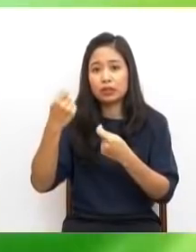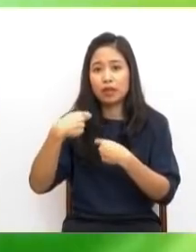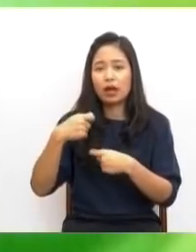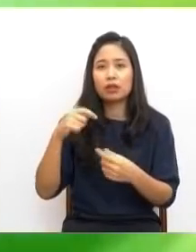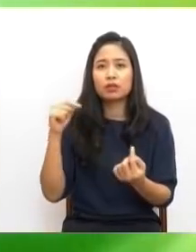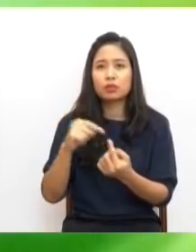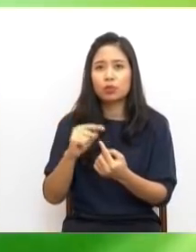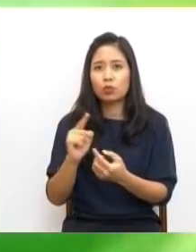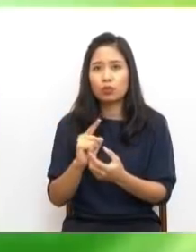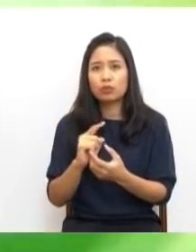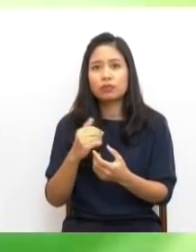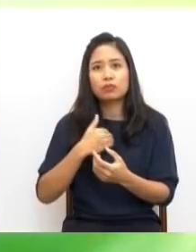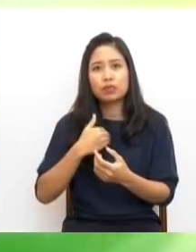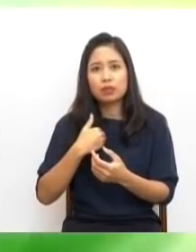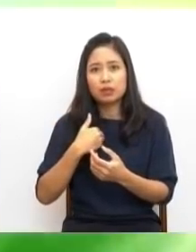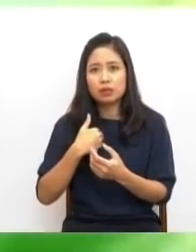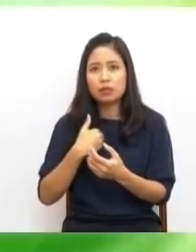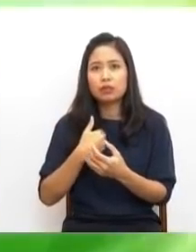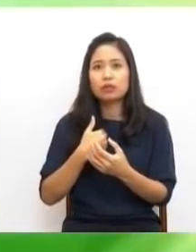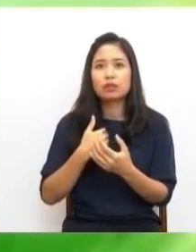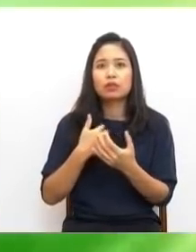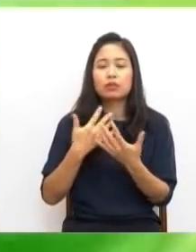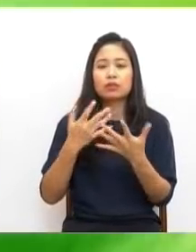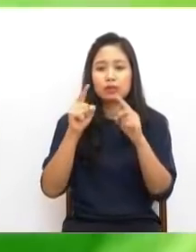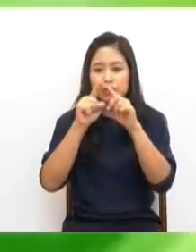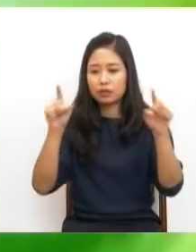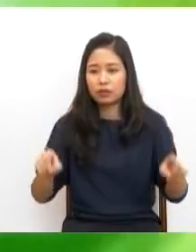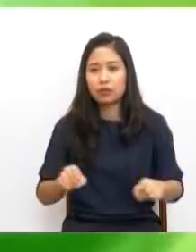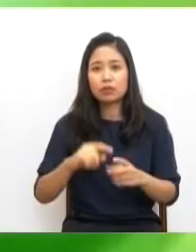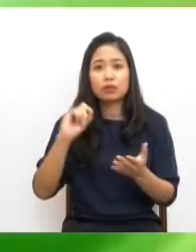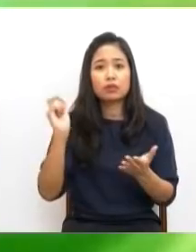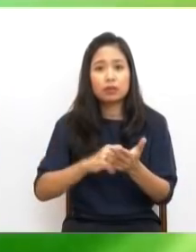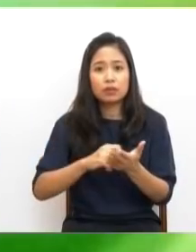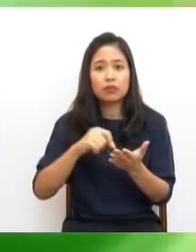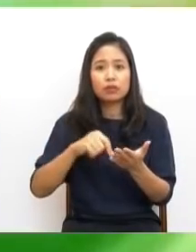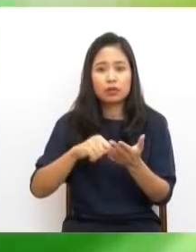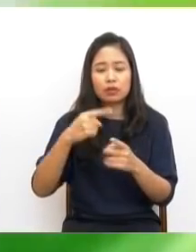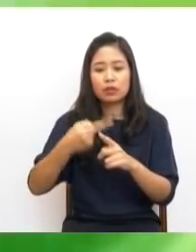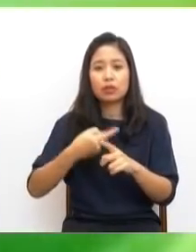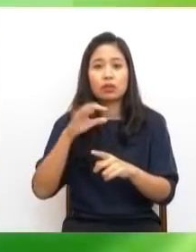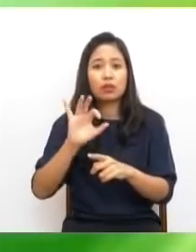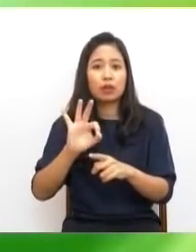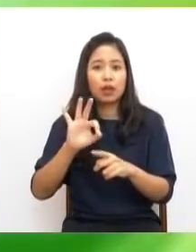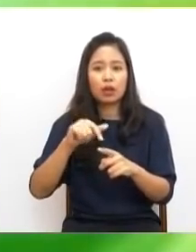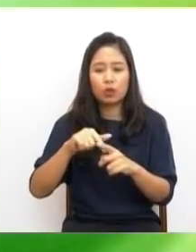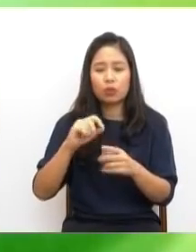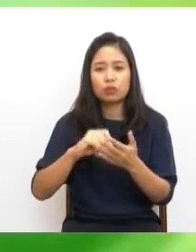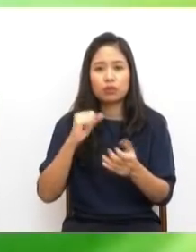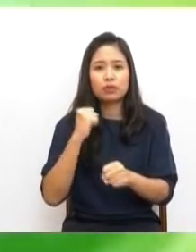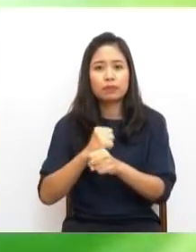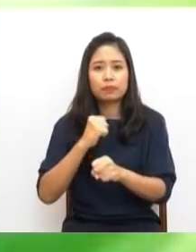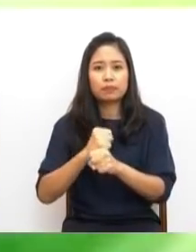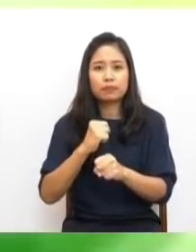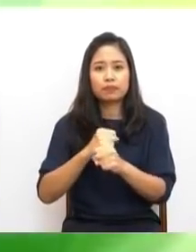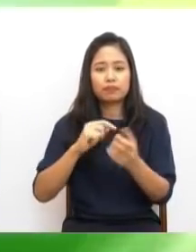ครับที่มีสัญญาอยู่ในเดือนกันยายนเนี่ยแล้วเจ้าตัวก็ยังทำสัญญาท